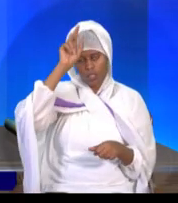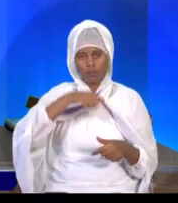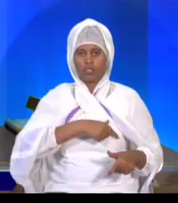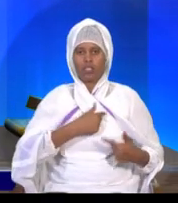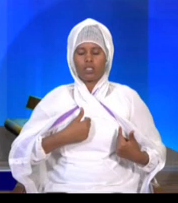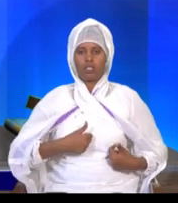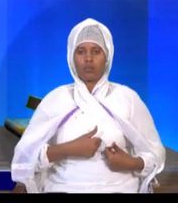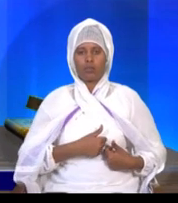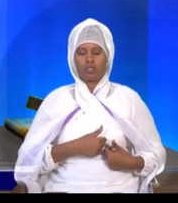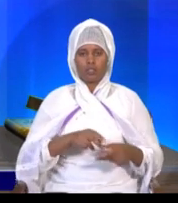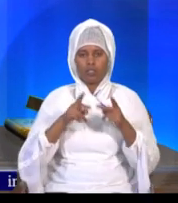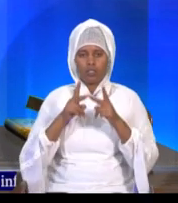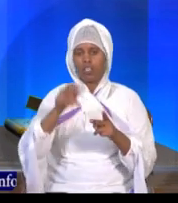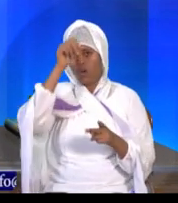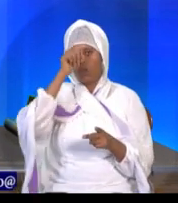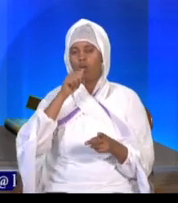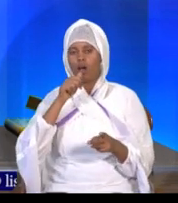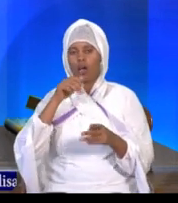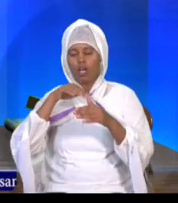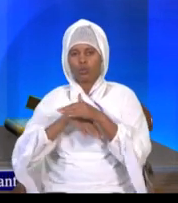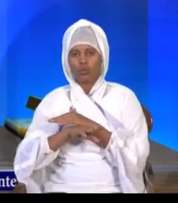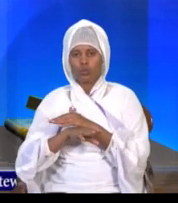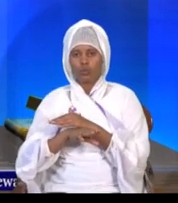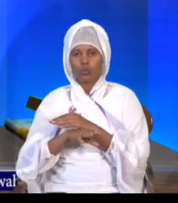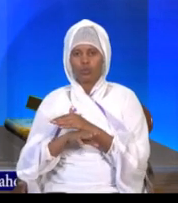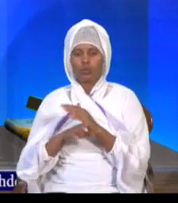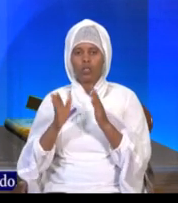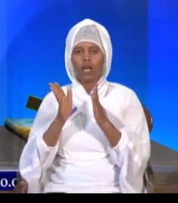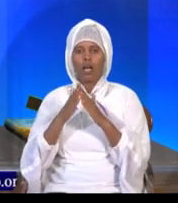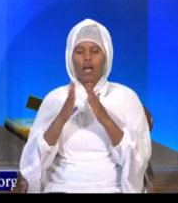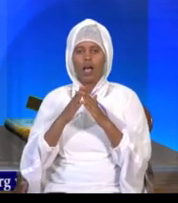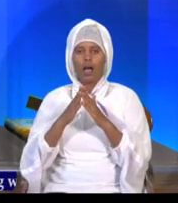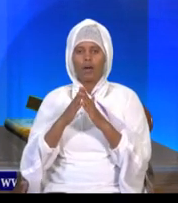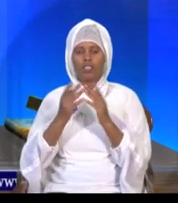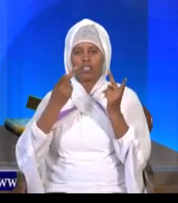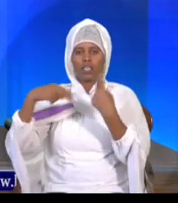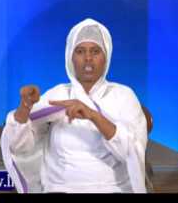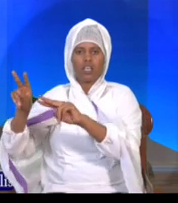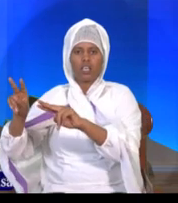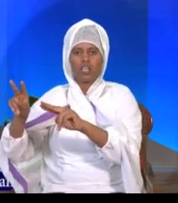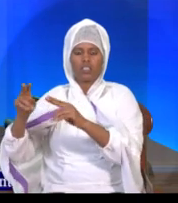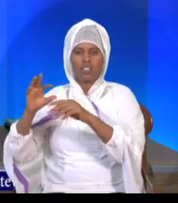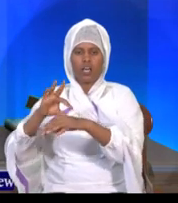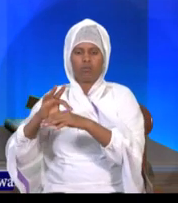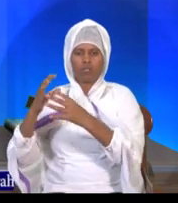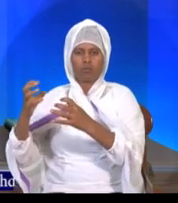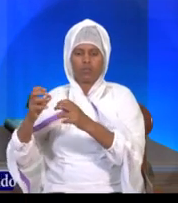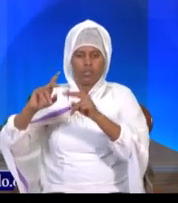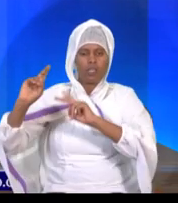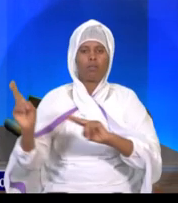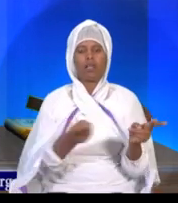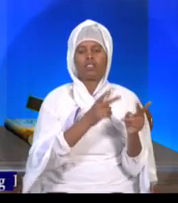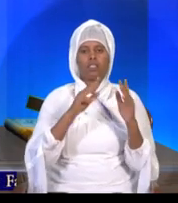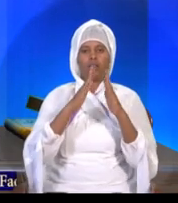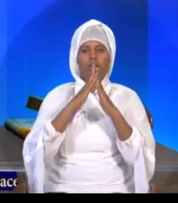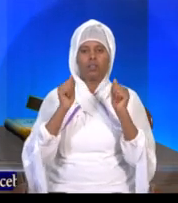ኣብቲ ልቢ ናይቲ ሰብኣይ ከይዱ መሊሱ በኣ ዓዲ እንተከይዳ ክትሓውየ ኣፀቢቑ ክሳዕ ዝፀርየላ ምሳኻትኹን ኣብ ዝበሎ